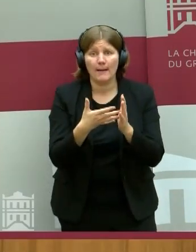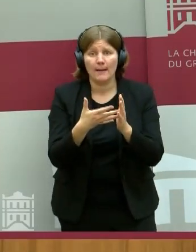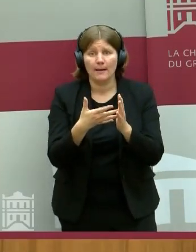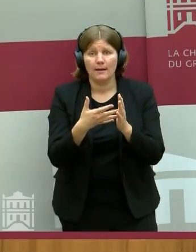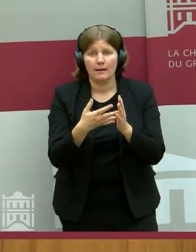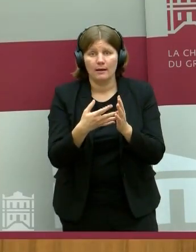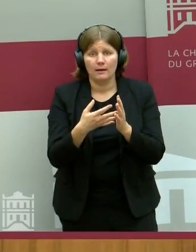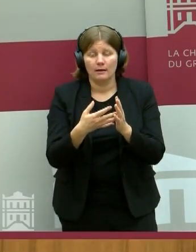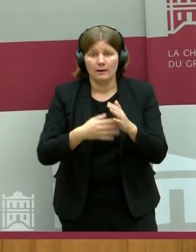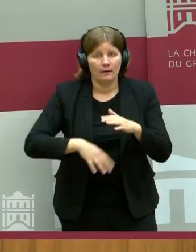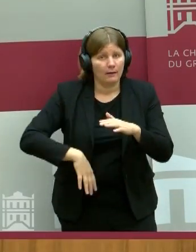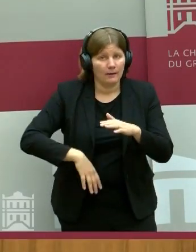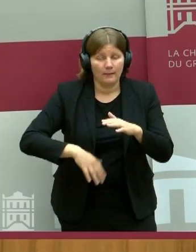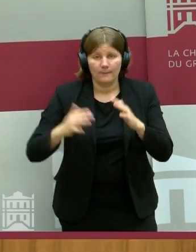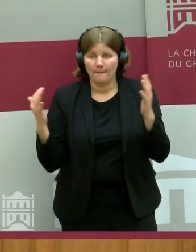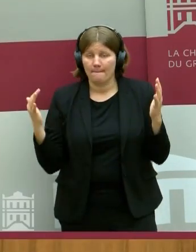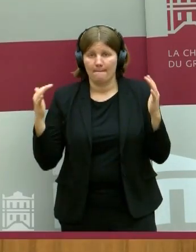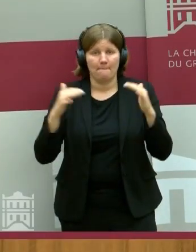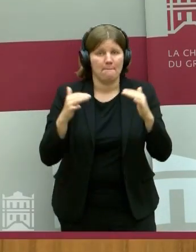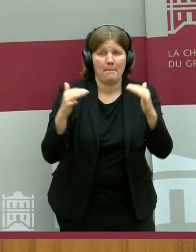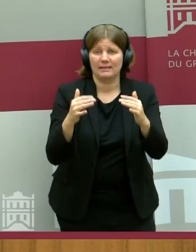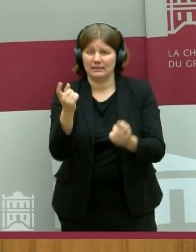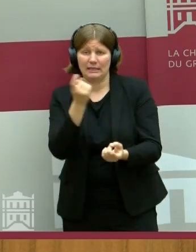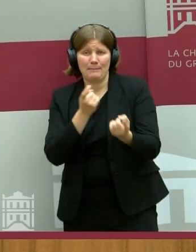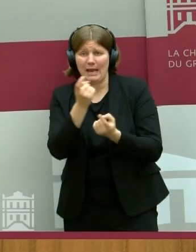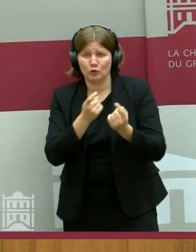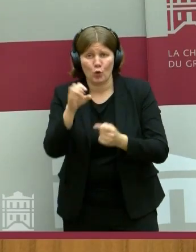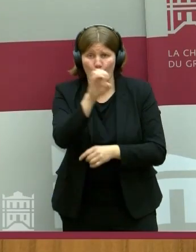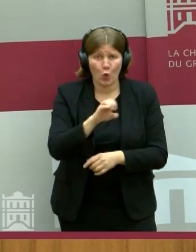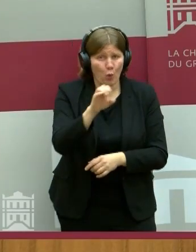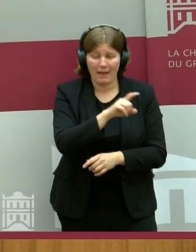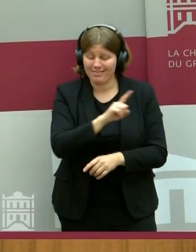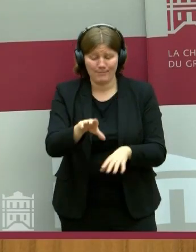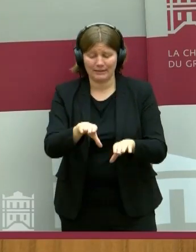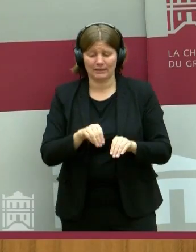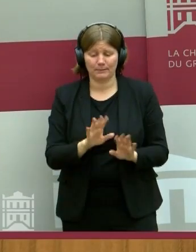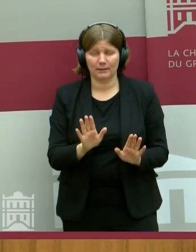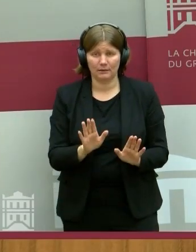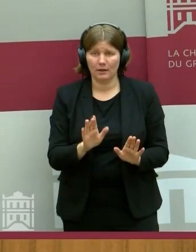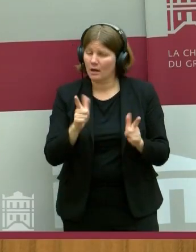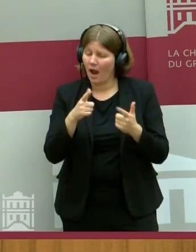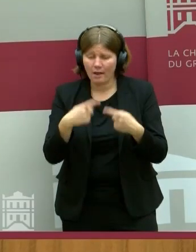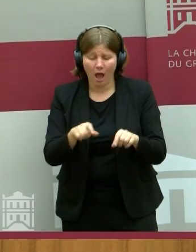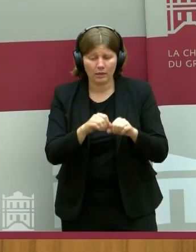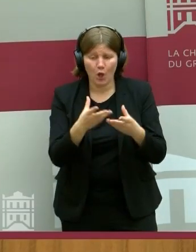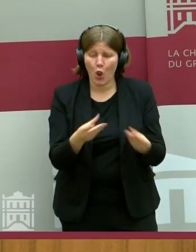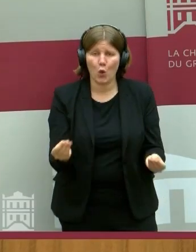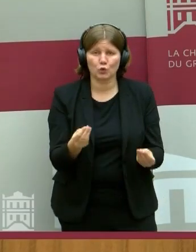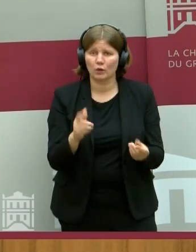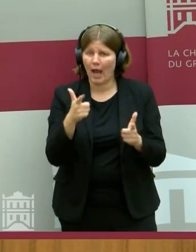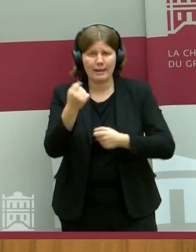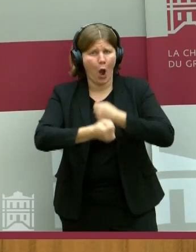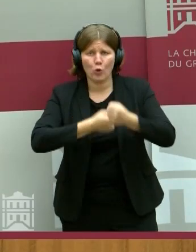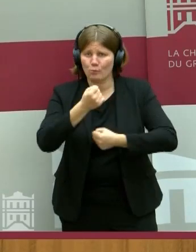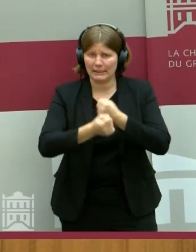an Europa, die eben illegal ist. Das haben wir nie akzeptiert. Und wir wollen auch da keine anderen Lösungen, keine Automatismen in Europa. Wir